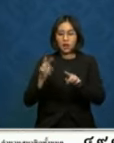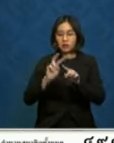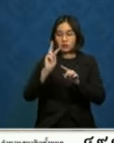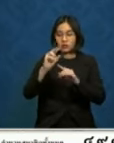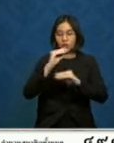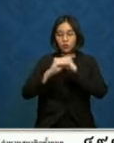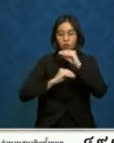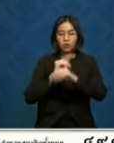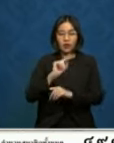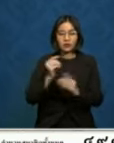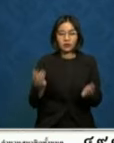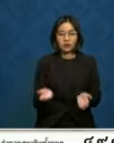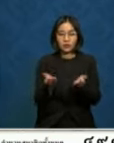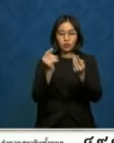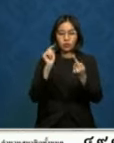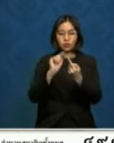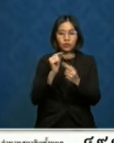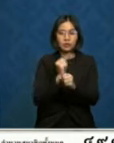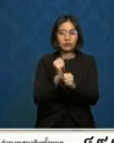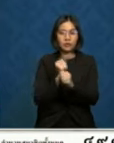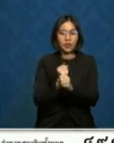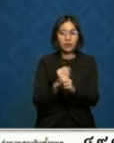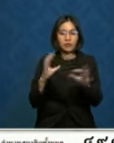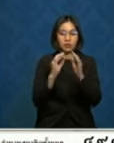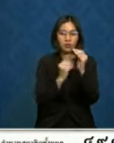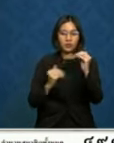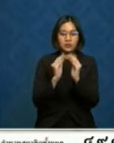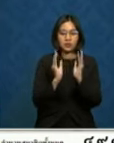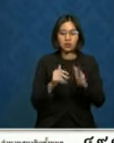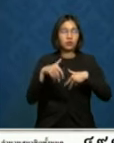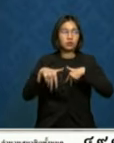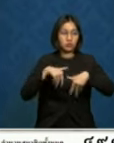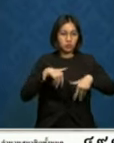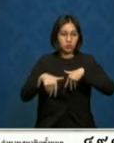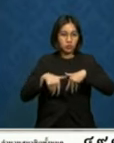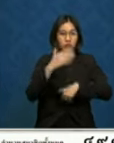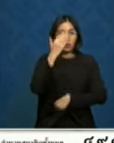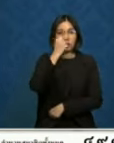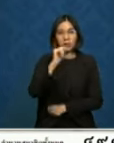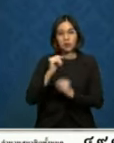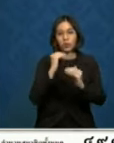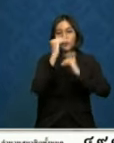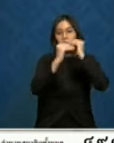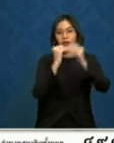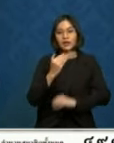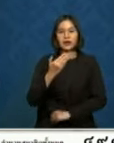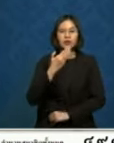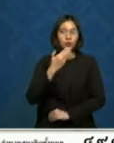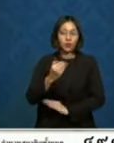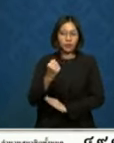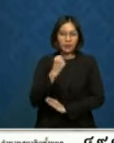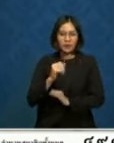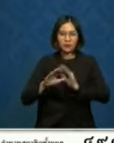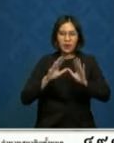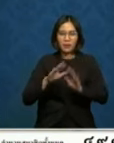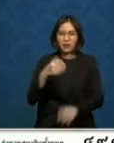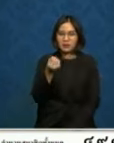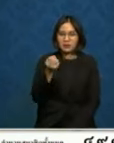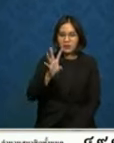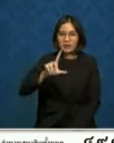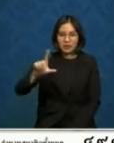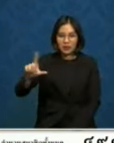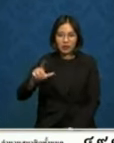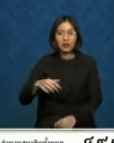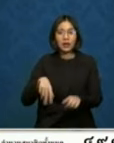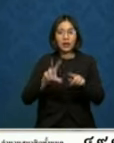โครงการขับเคลื่อนการดำเนินงานด้านสิทธิมนุษยชนเพื่อการพัฒนาที่ยั่งยืนประมาณ14ล้านบา